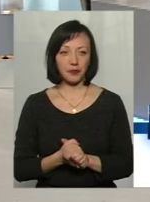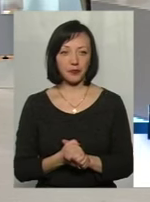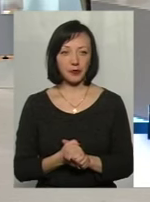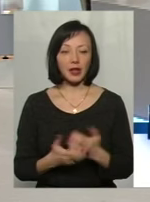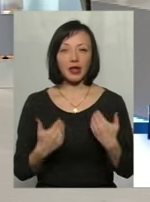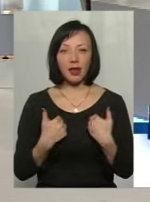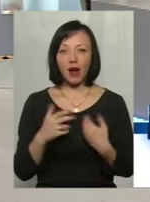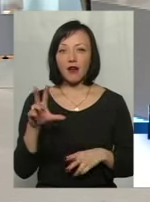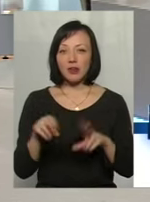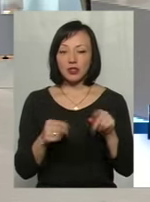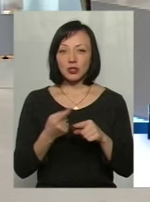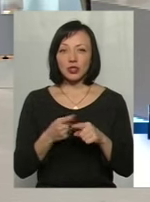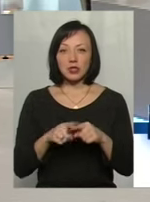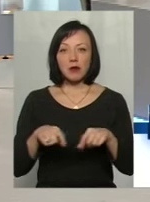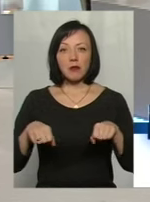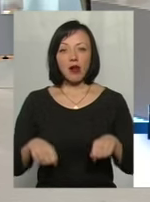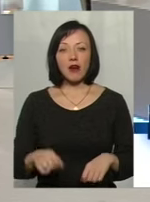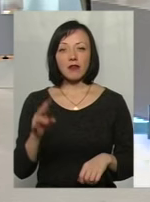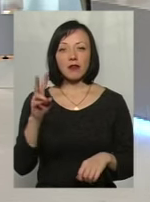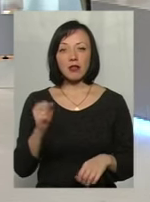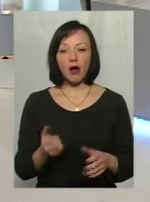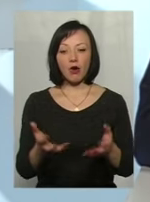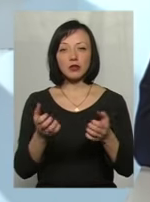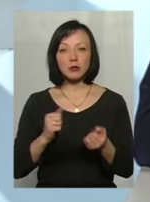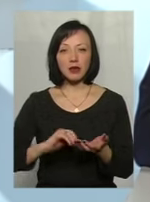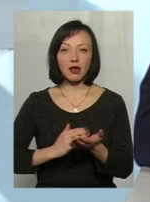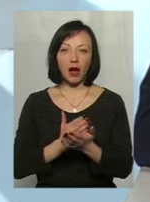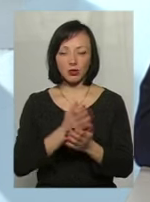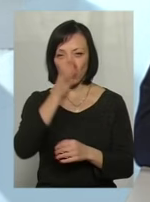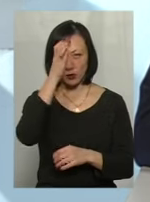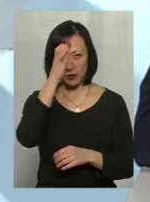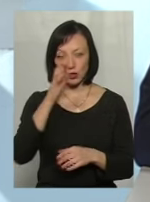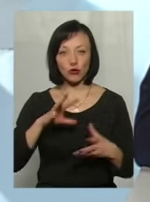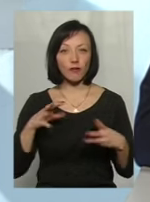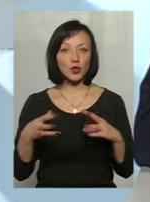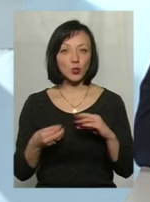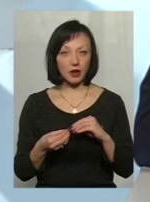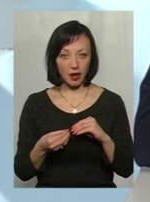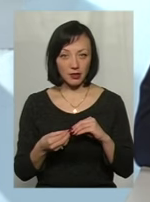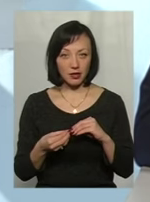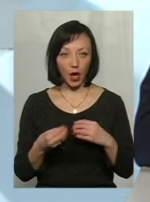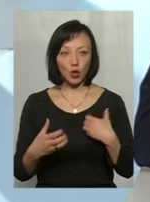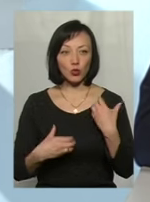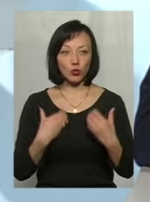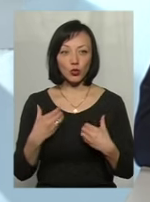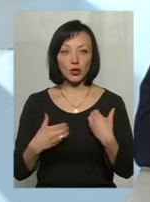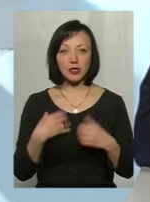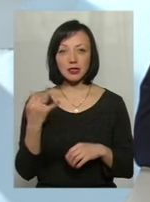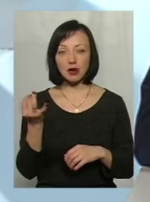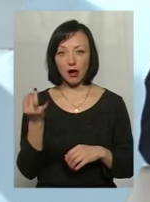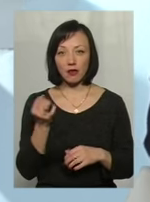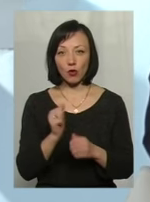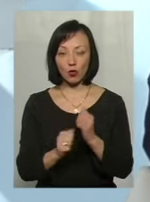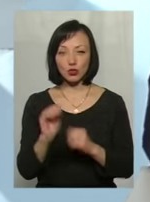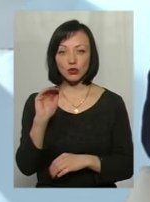Я вважав би, що це право на отримання якісної освіти. Те, що в результаті турбує і цікавить